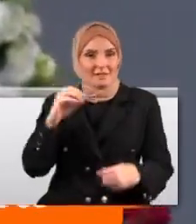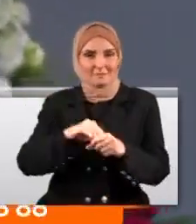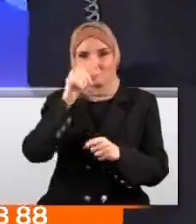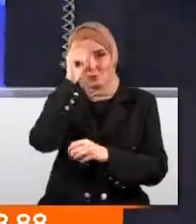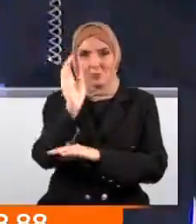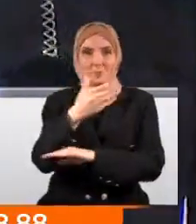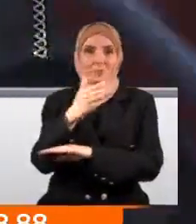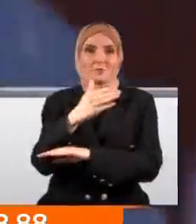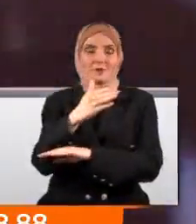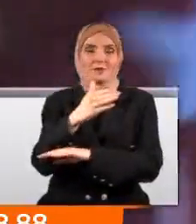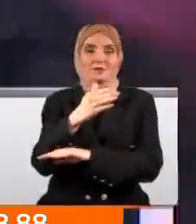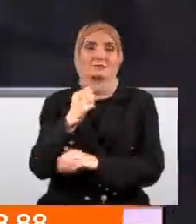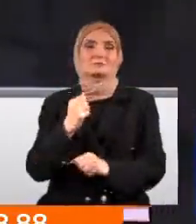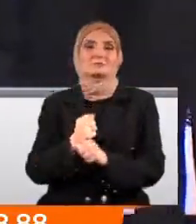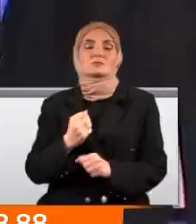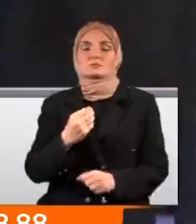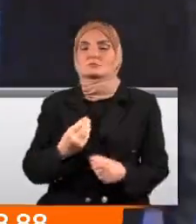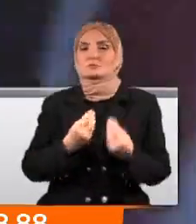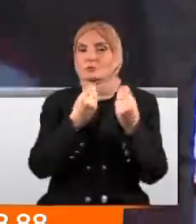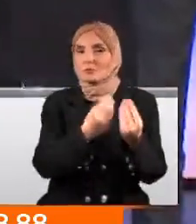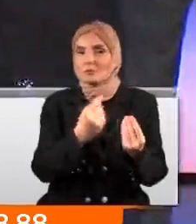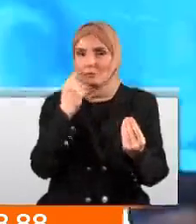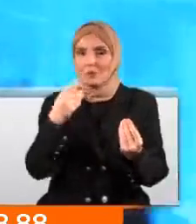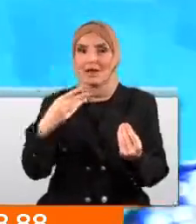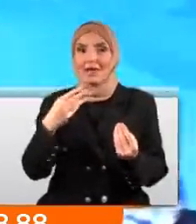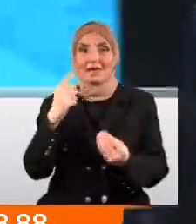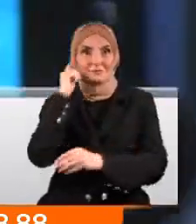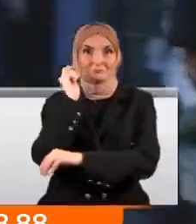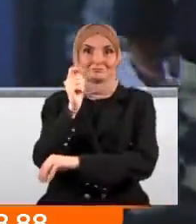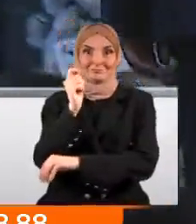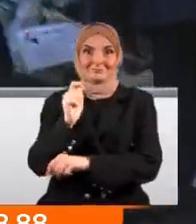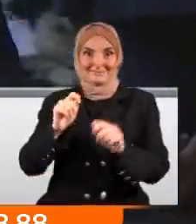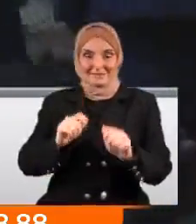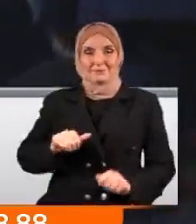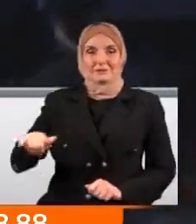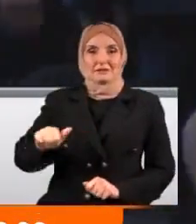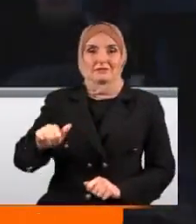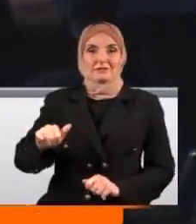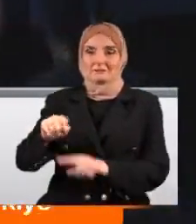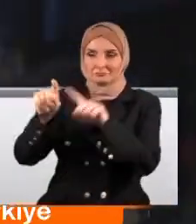gönderdi. O çiçek Erdoğan'ın konuşma yapacağı kürsünün hemen yanına yerleştirildi.